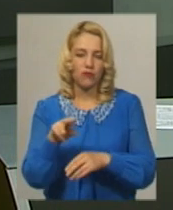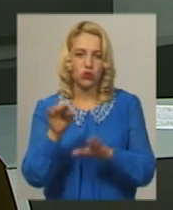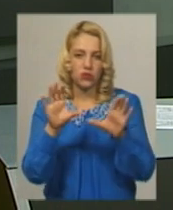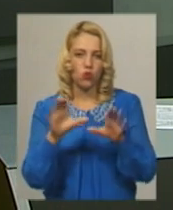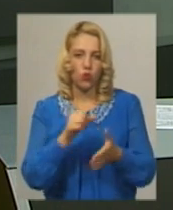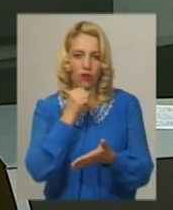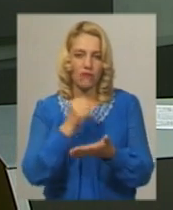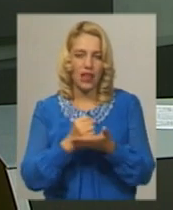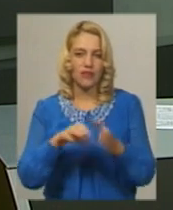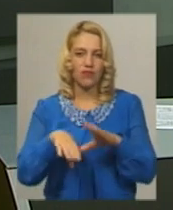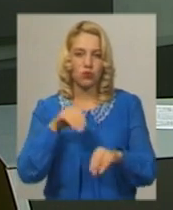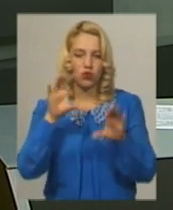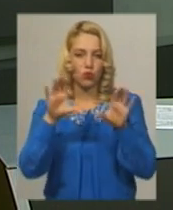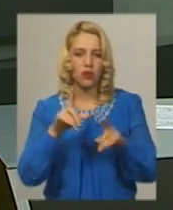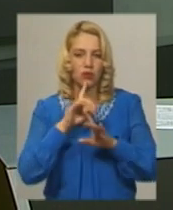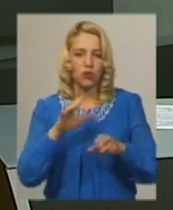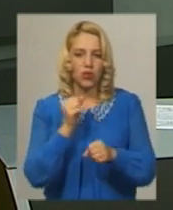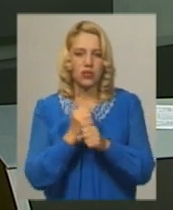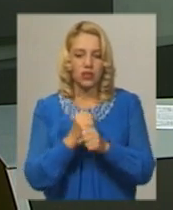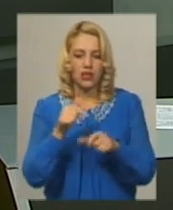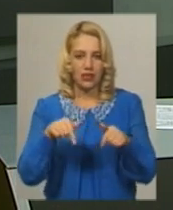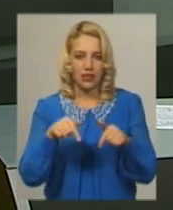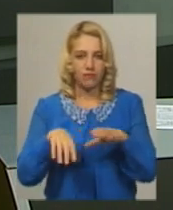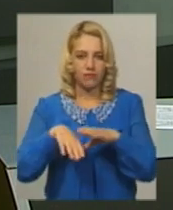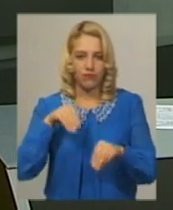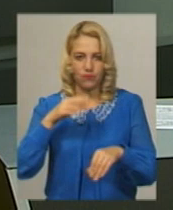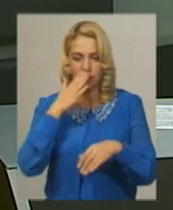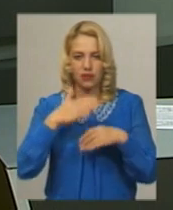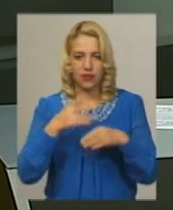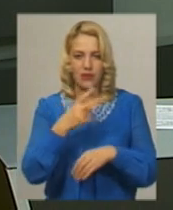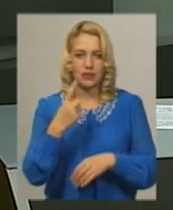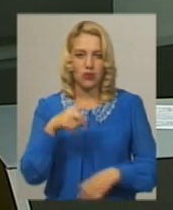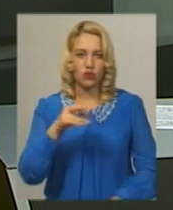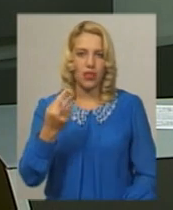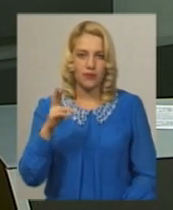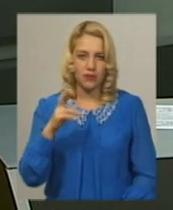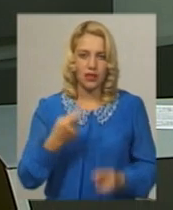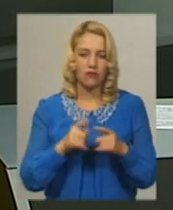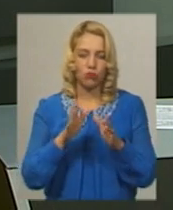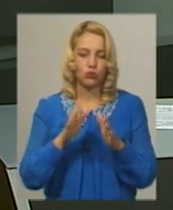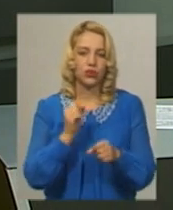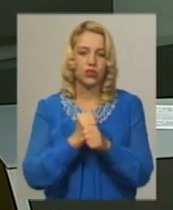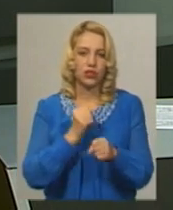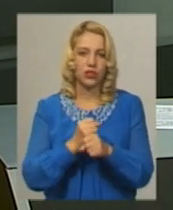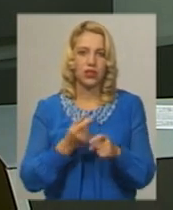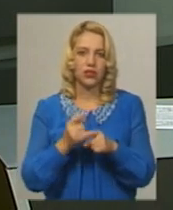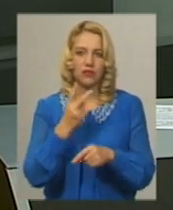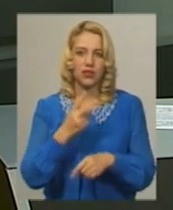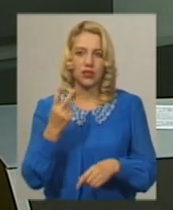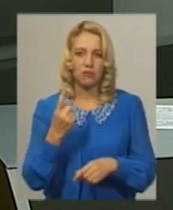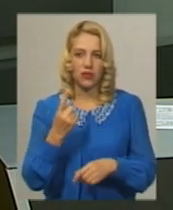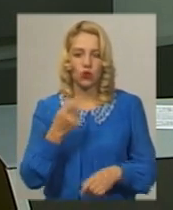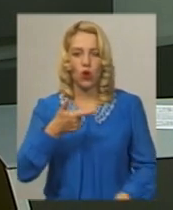Ухвалений виборчий кодекс ще не буде діяти на позачергових парламентських виборах 21 липня. Він набуде чинності 1